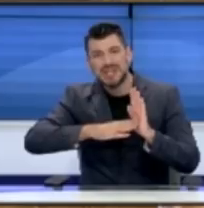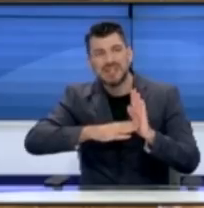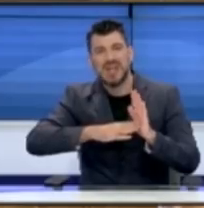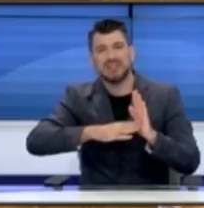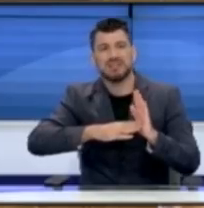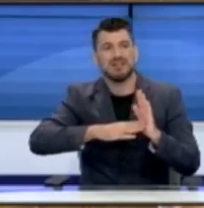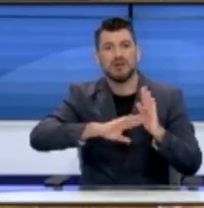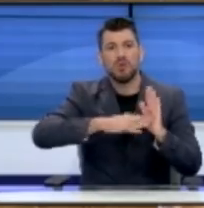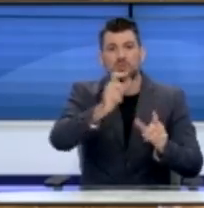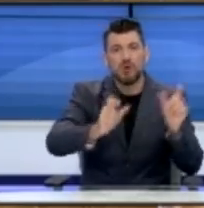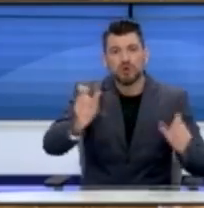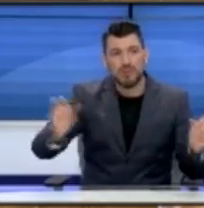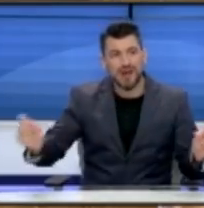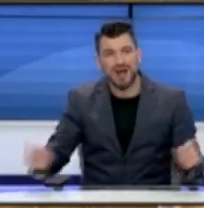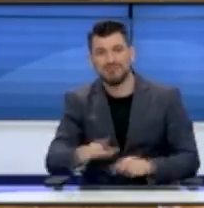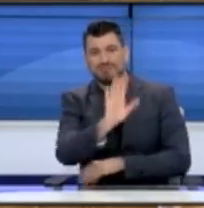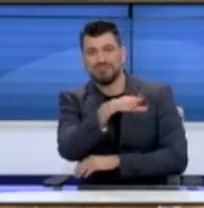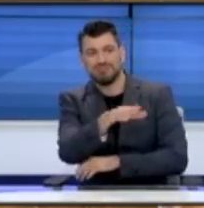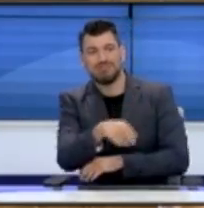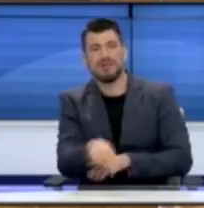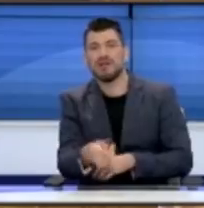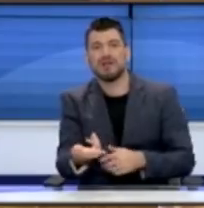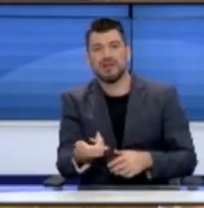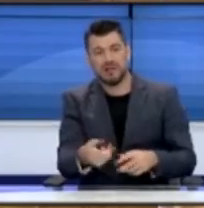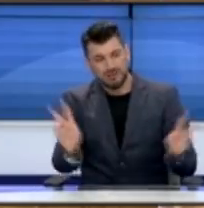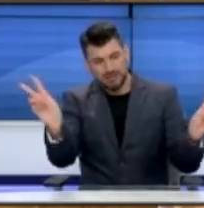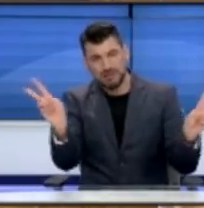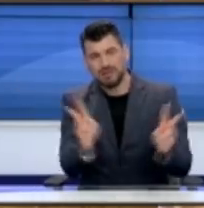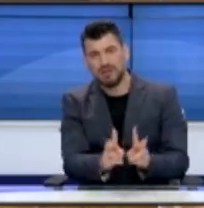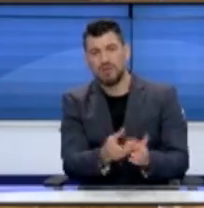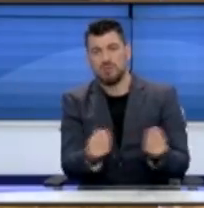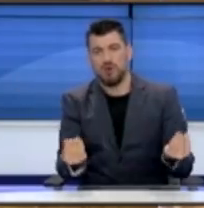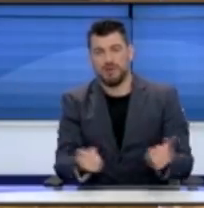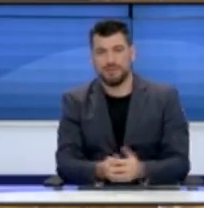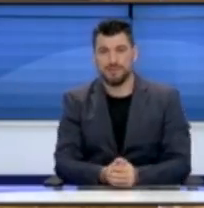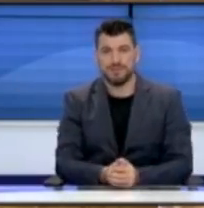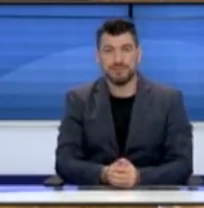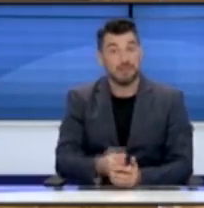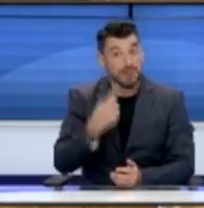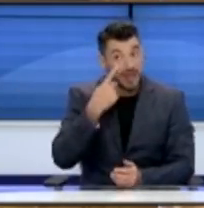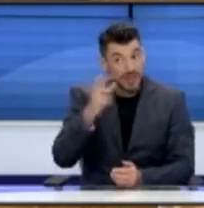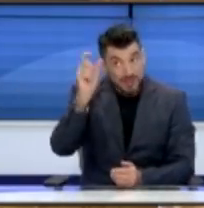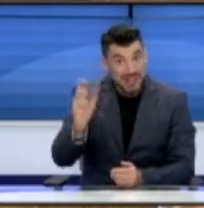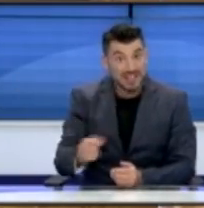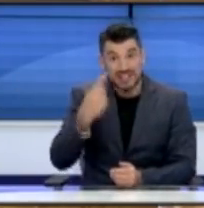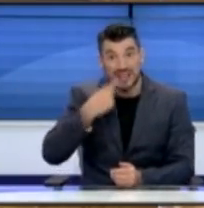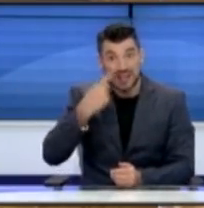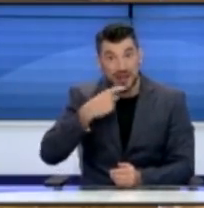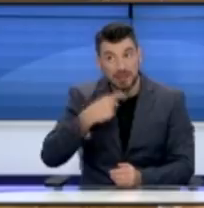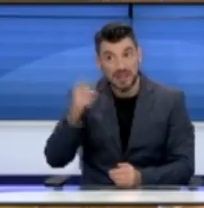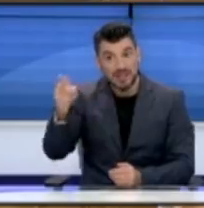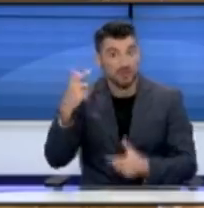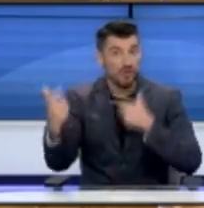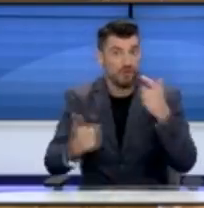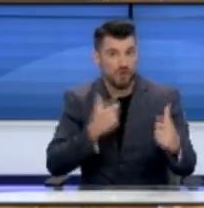και μέσων. Βλέπουμε και εσάς, κυρία Γεννήματα, να έχετε βγει στα κεραμίδια. Δικαίως